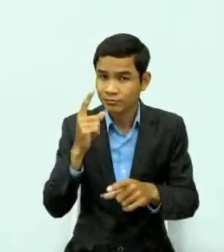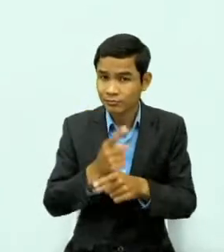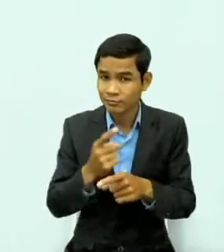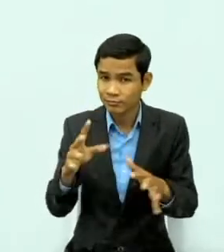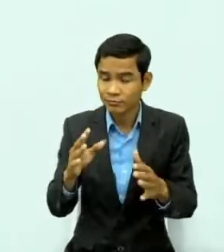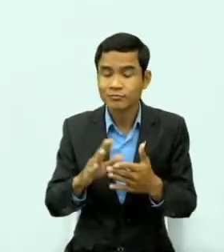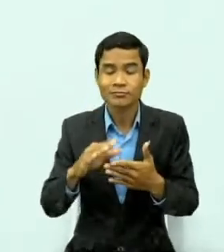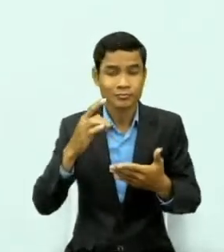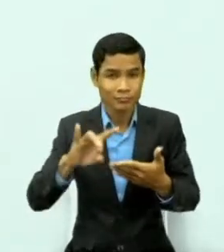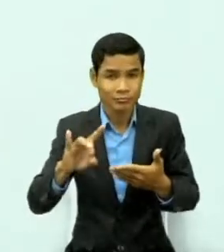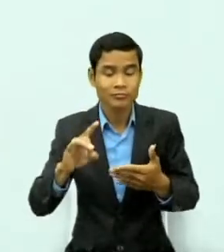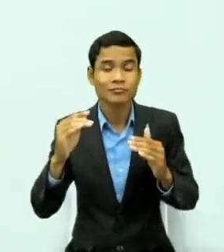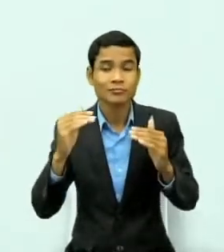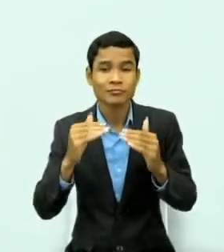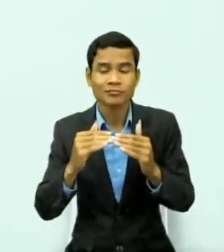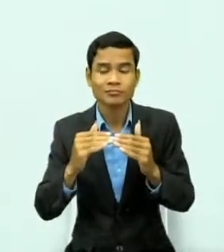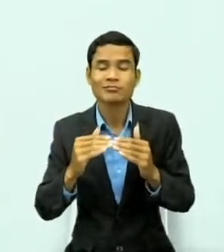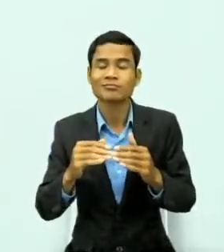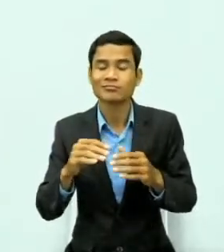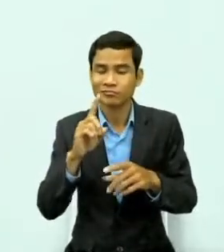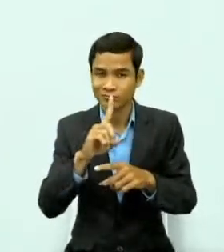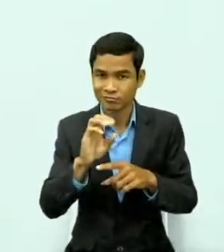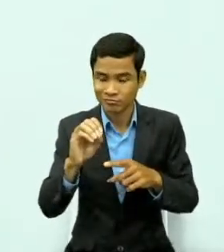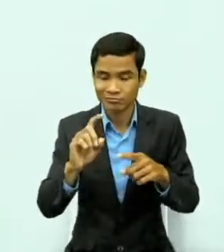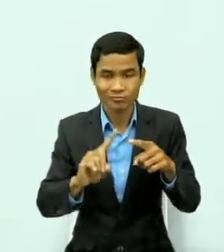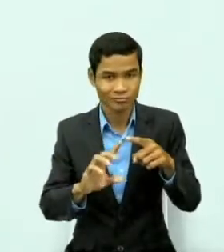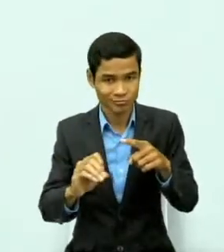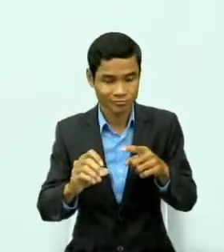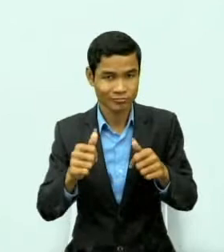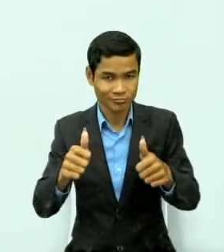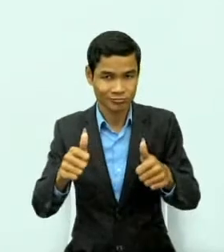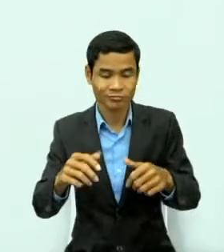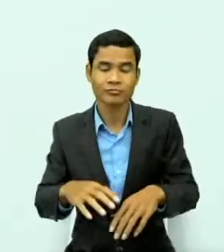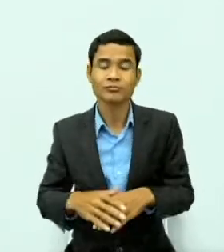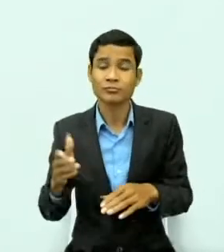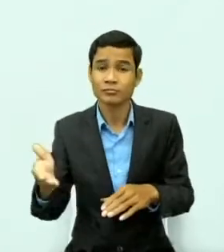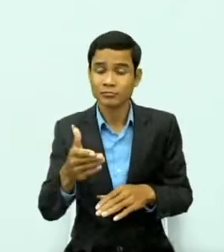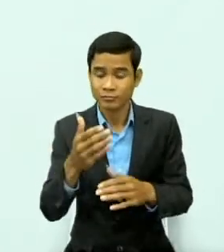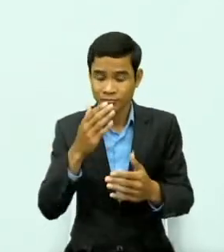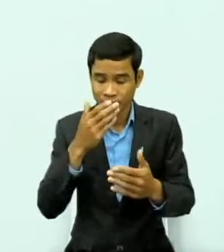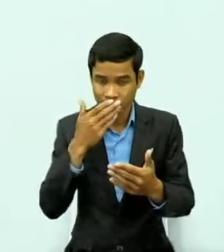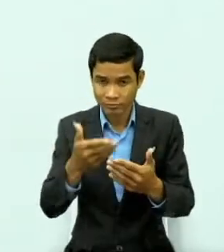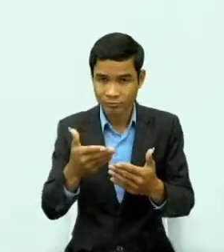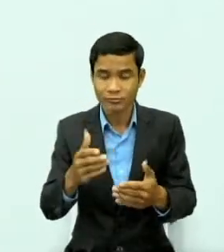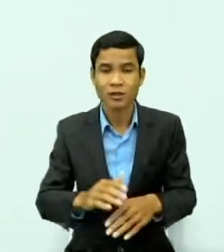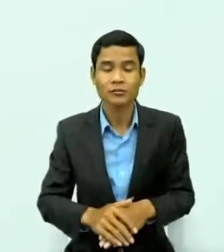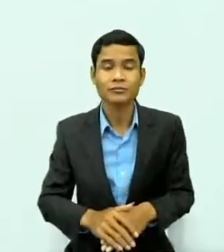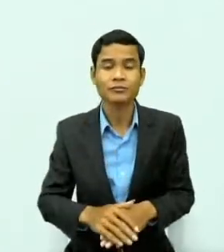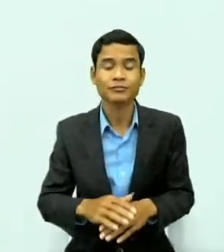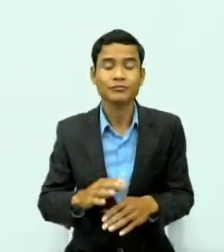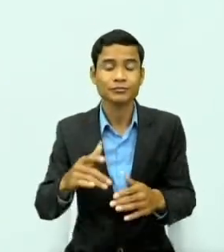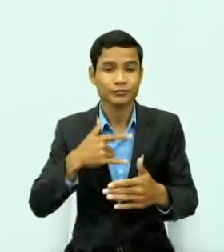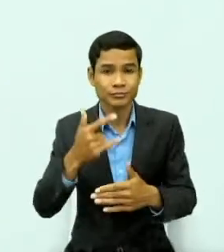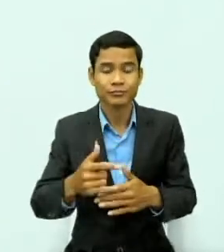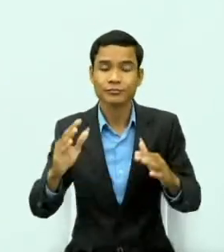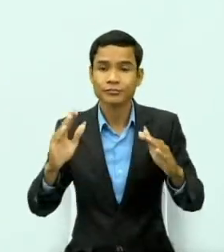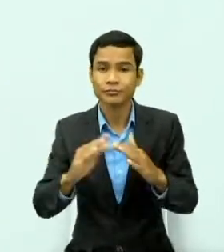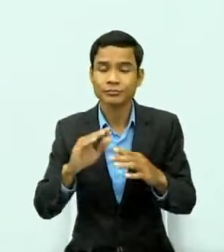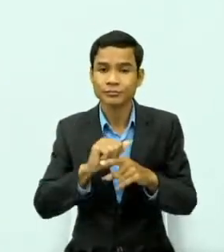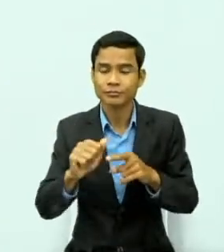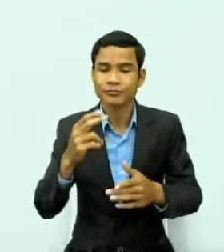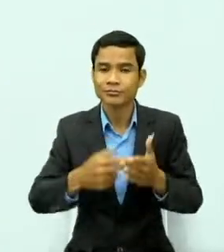គឺពិន្ទុរបស់កូនស្មើនឹងពិន្ទុ10ណាចាអរគុណកូនបន្ទាប់ពីកិច្ចការផ្ទះទៅតើអ្នកគ្រូ